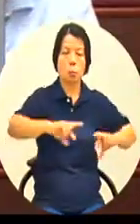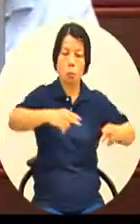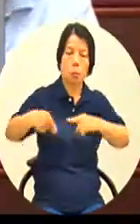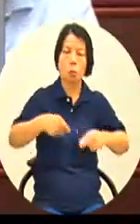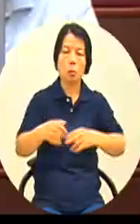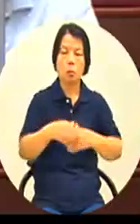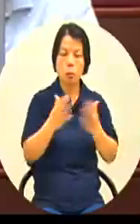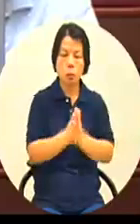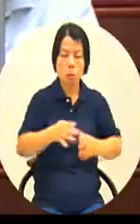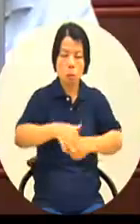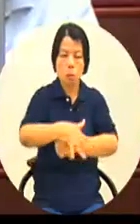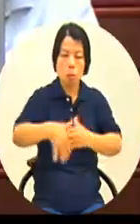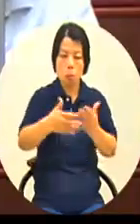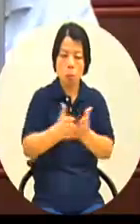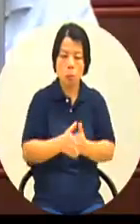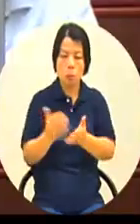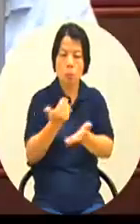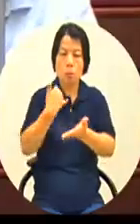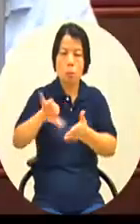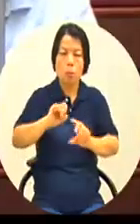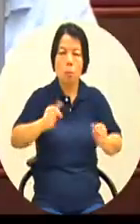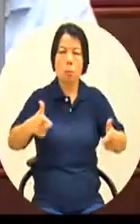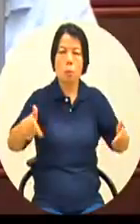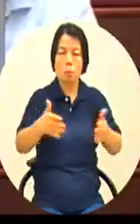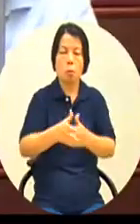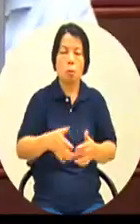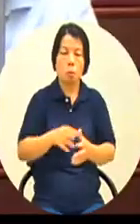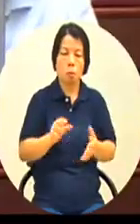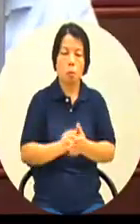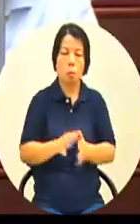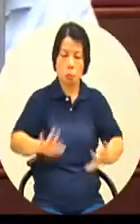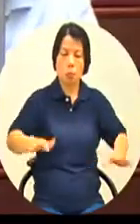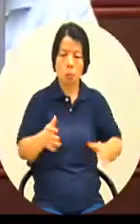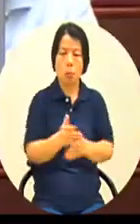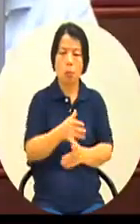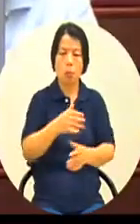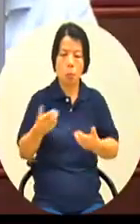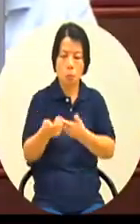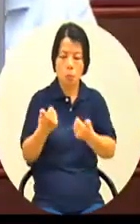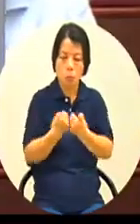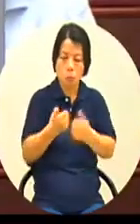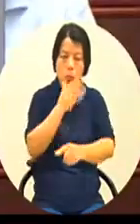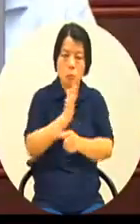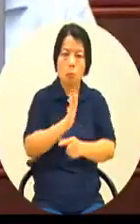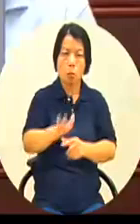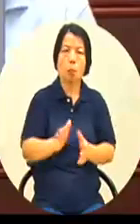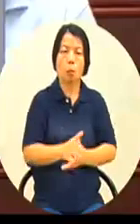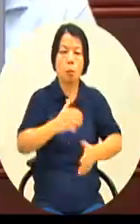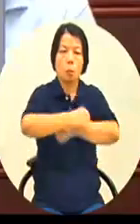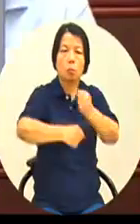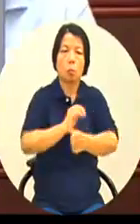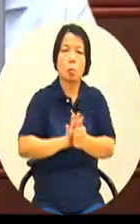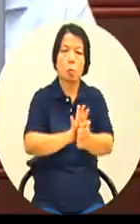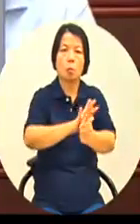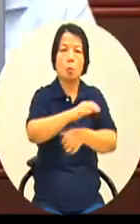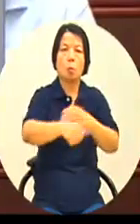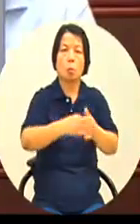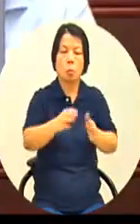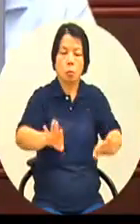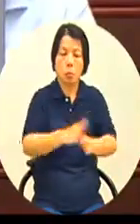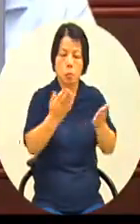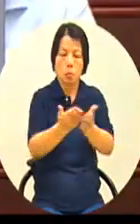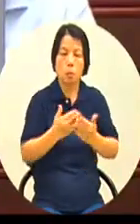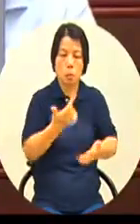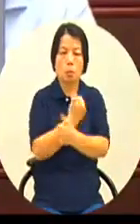局处编列不同的预算，目前都在持续进行当中。整个活动的推动，也许我们在一开始确实经验